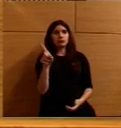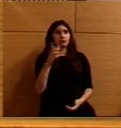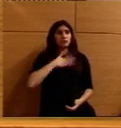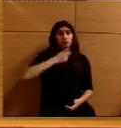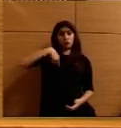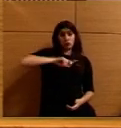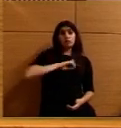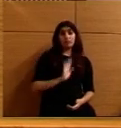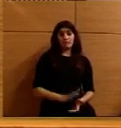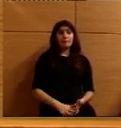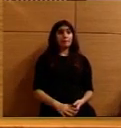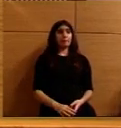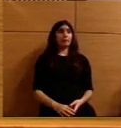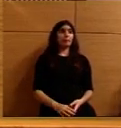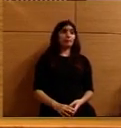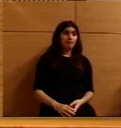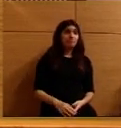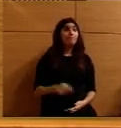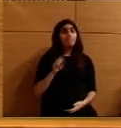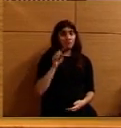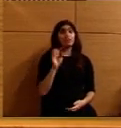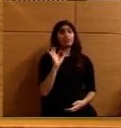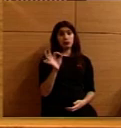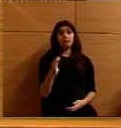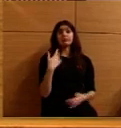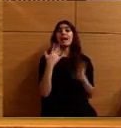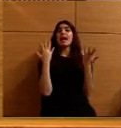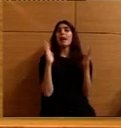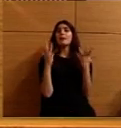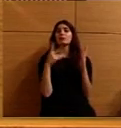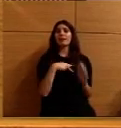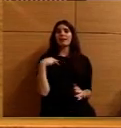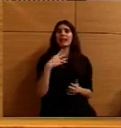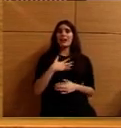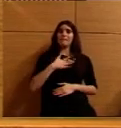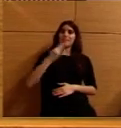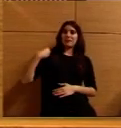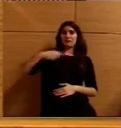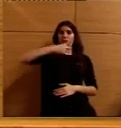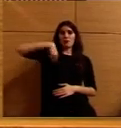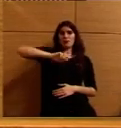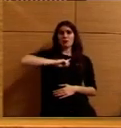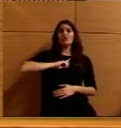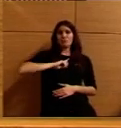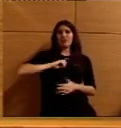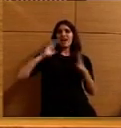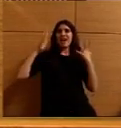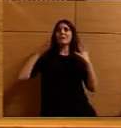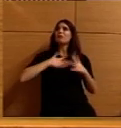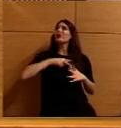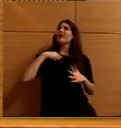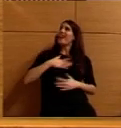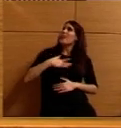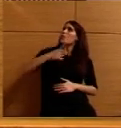som nosaltres. Això sí, en l'aplauso general de nosaltres mateixa. En l'aplauso general